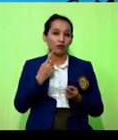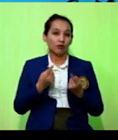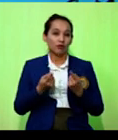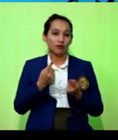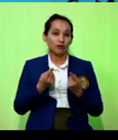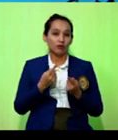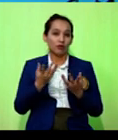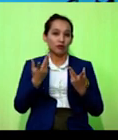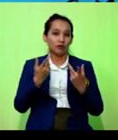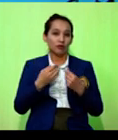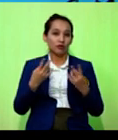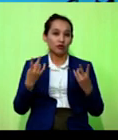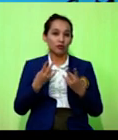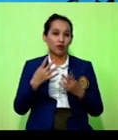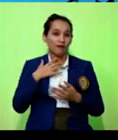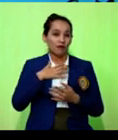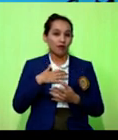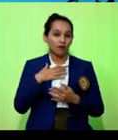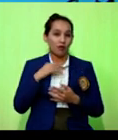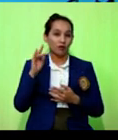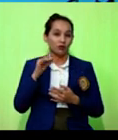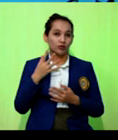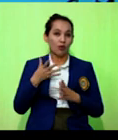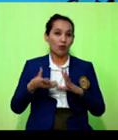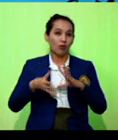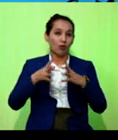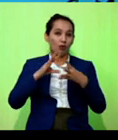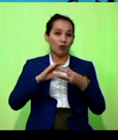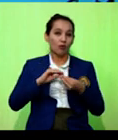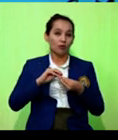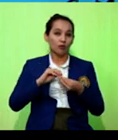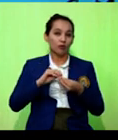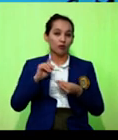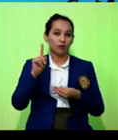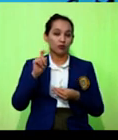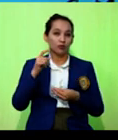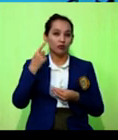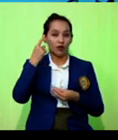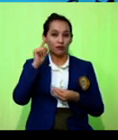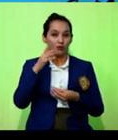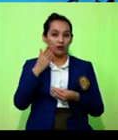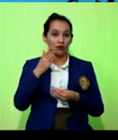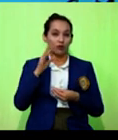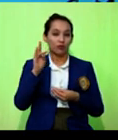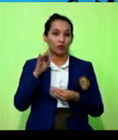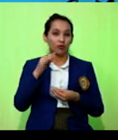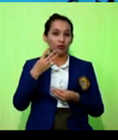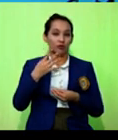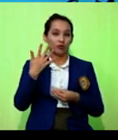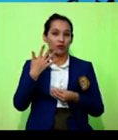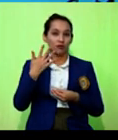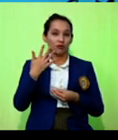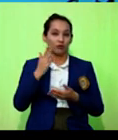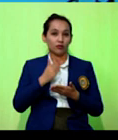narsani sanashga to'g'ri kelib qoldi. Lekin sizga umumiy son ma'lum 100. Sizda esa 45 ta